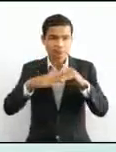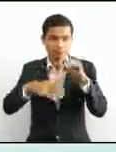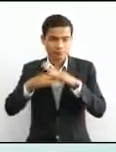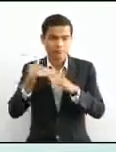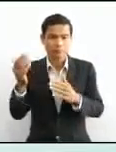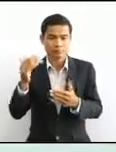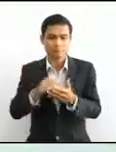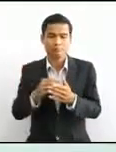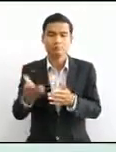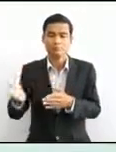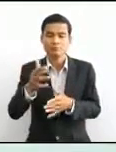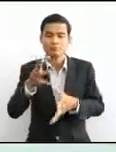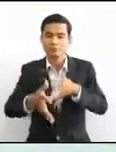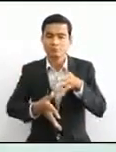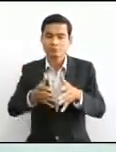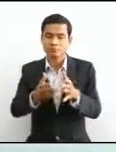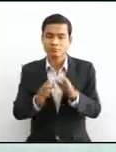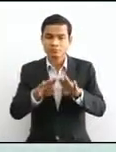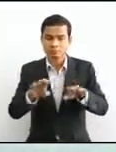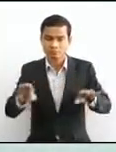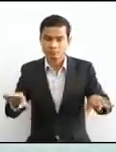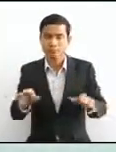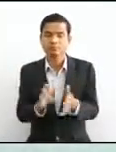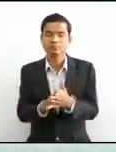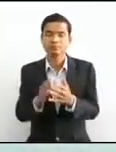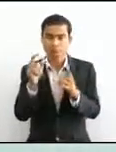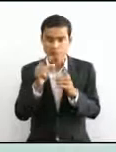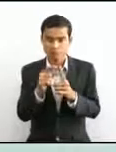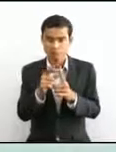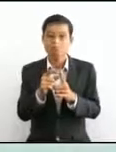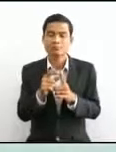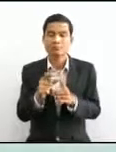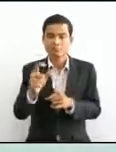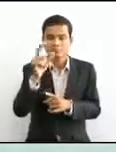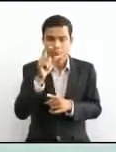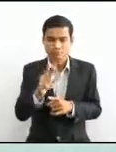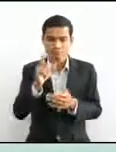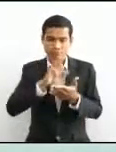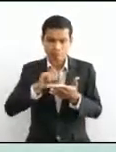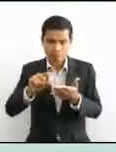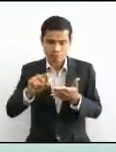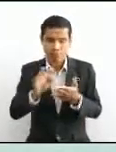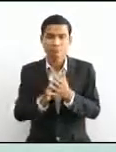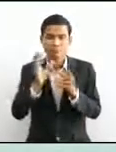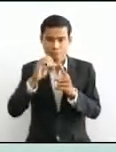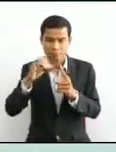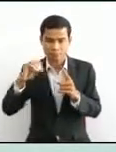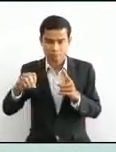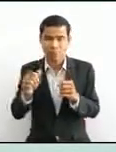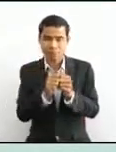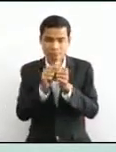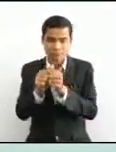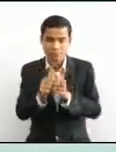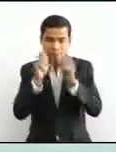Chà. À lấy con từng ọc nế, nè cử ơ con từng ọc nế dọc bia xâm lòng ní. Tớ bằng ca chìa là bác, chìa mùi năng nế,